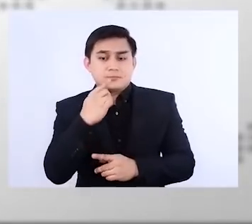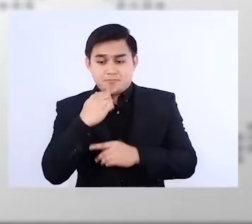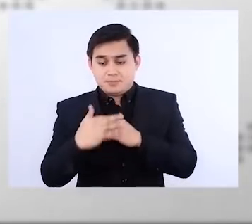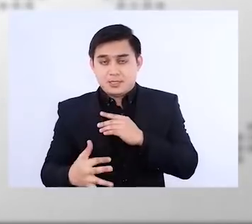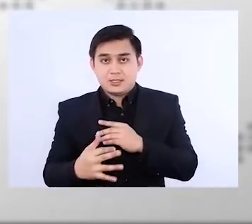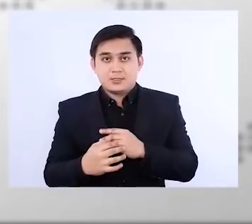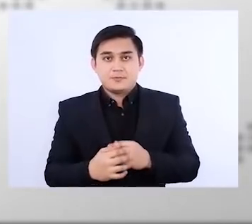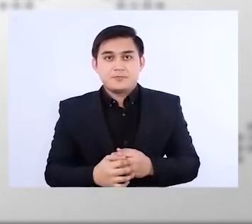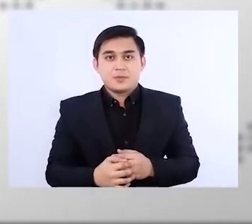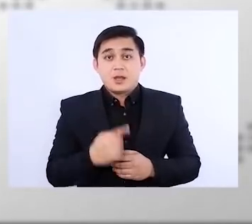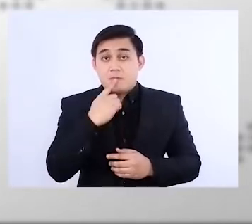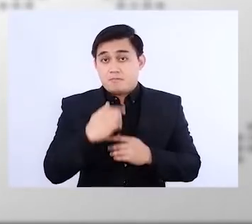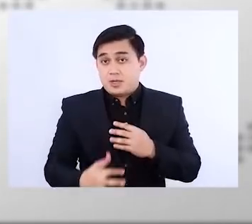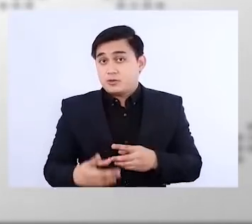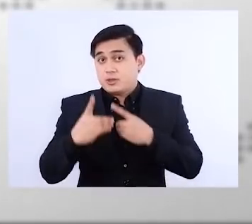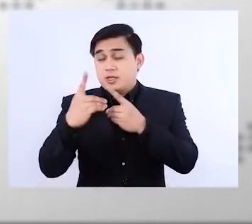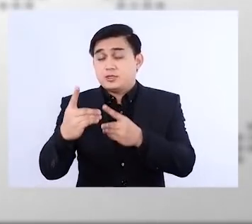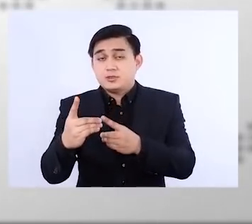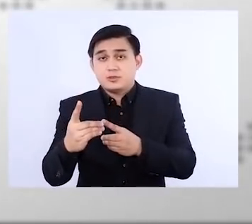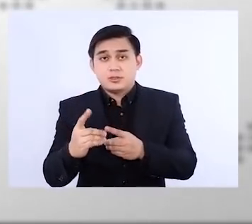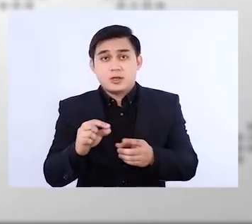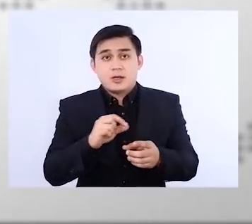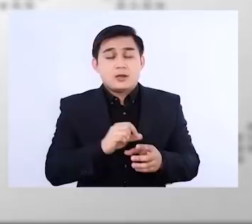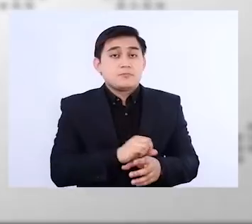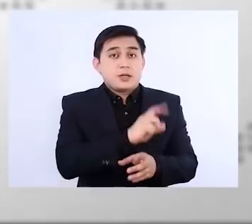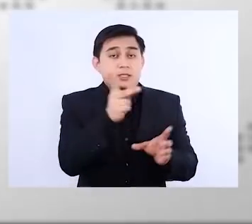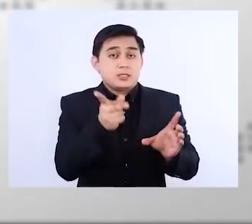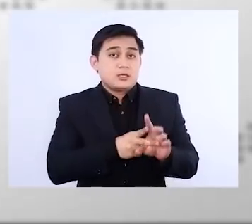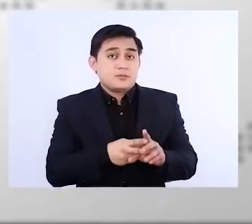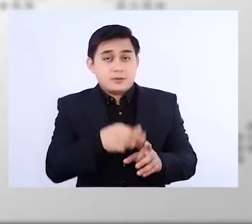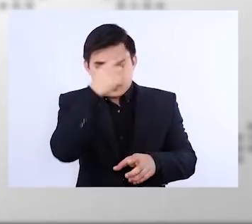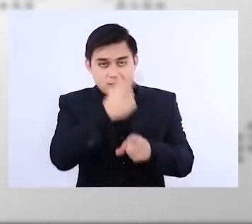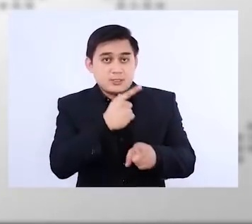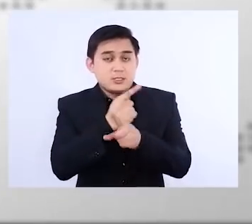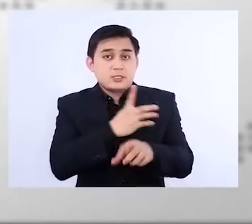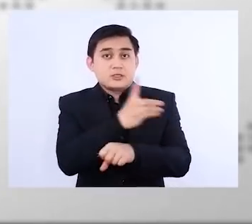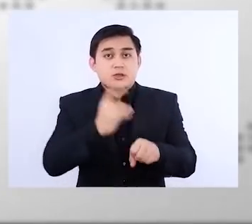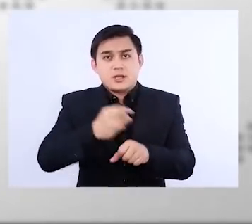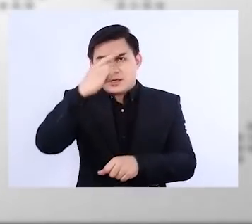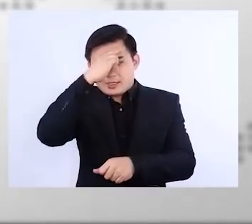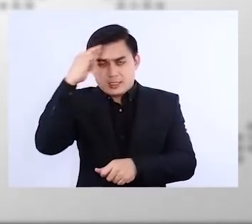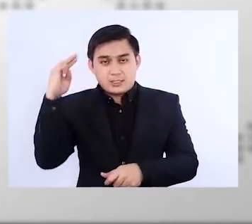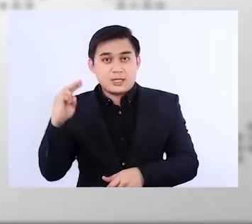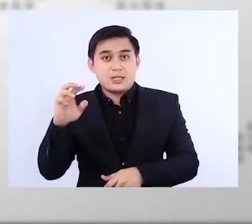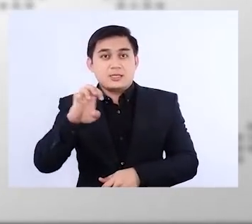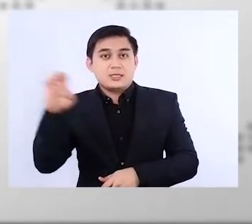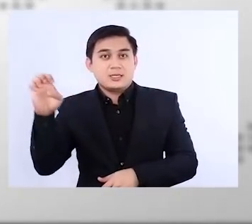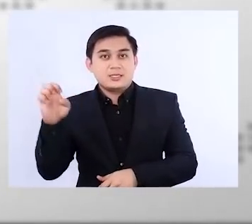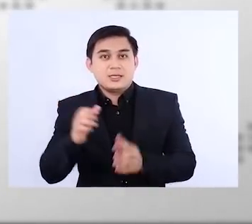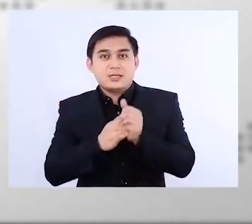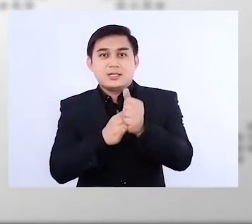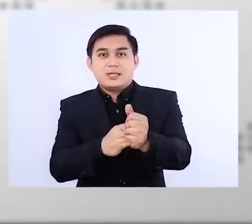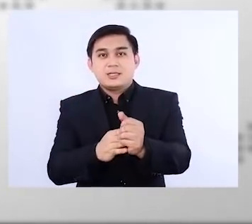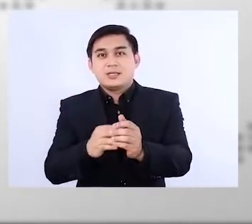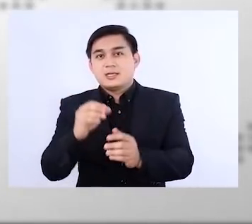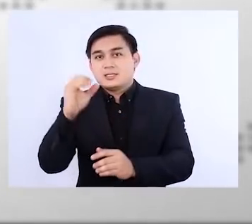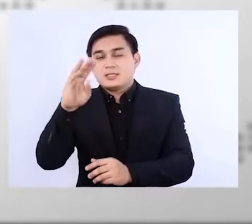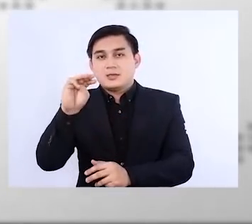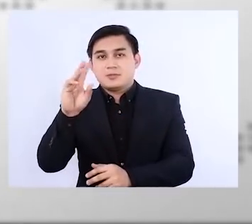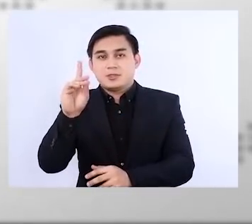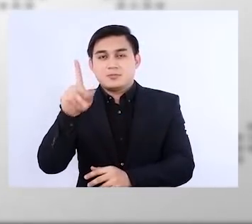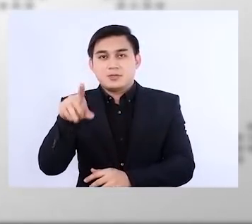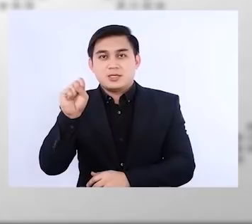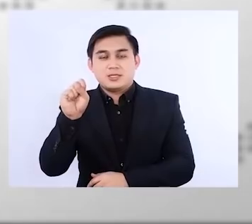isang blood donation drive ang ilahukan ng mga kapatid sa distrito ng Rizal East sa pangungunan ng mga nasa